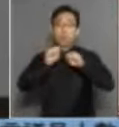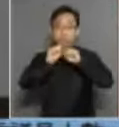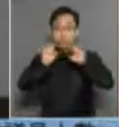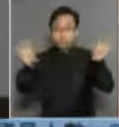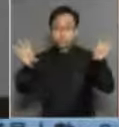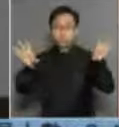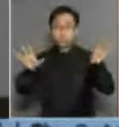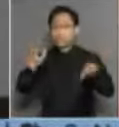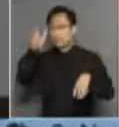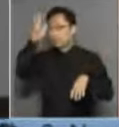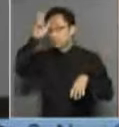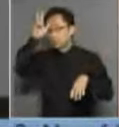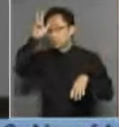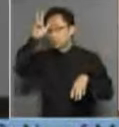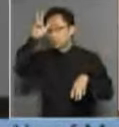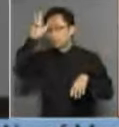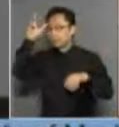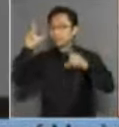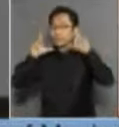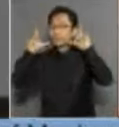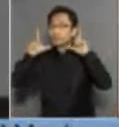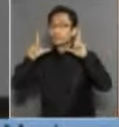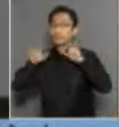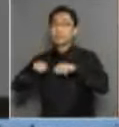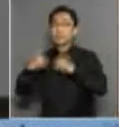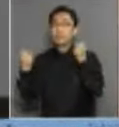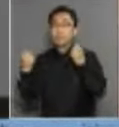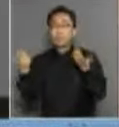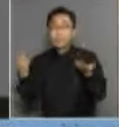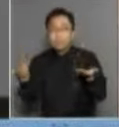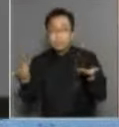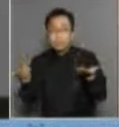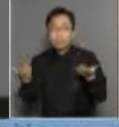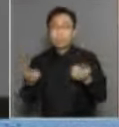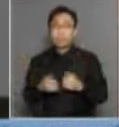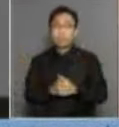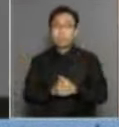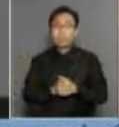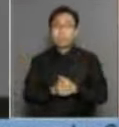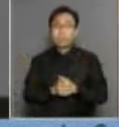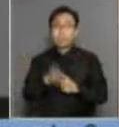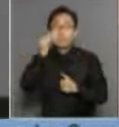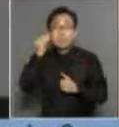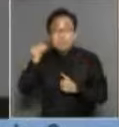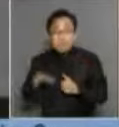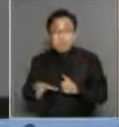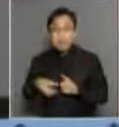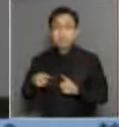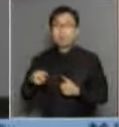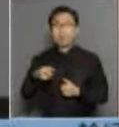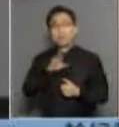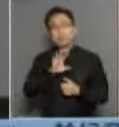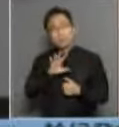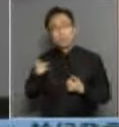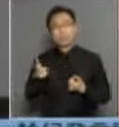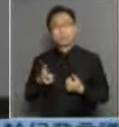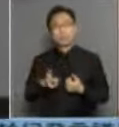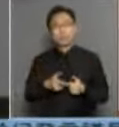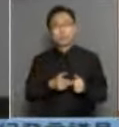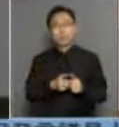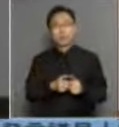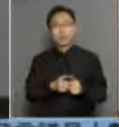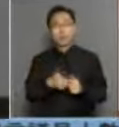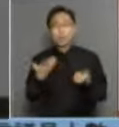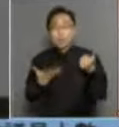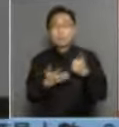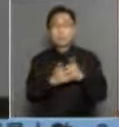府形象受损。咁有冇一啲即係所谓制裁，或者叫唔好制裁，係制